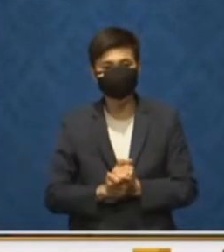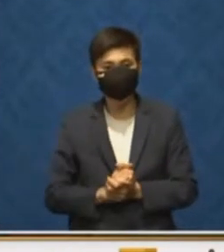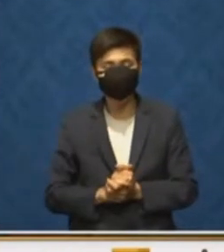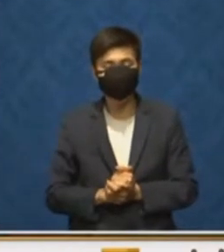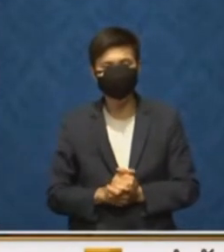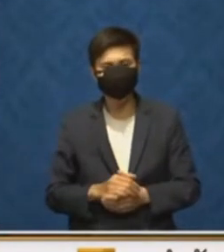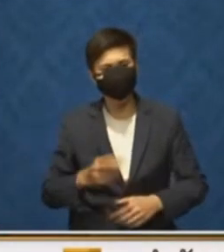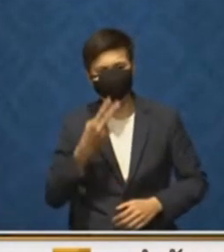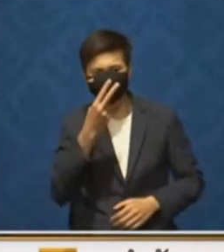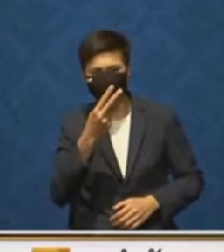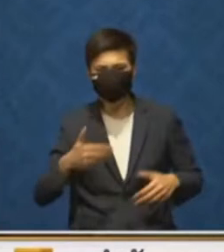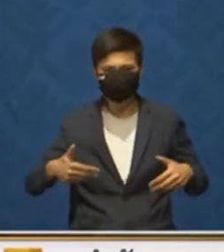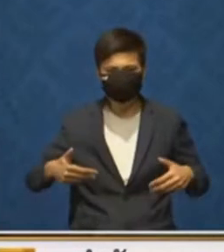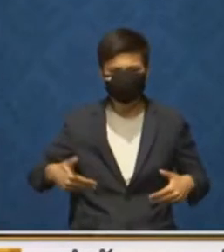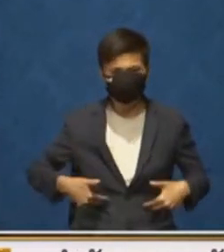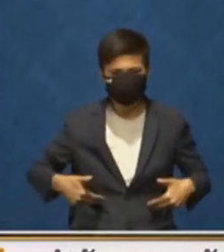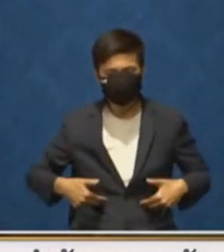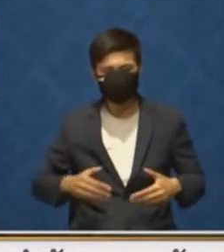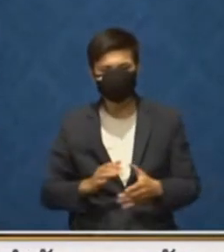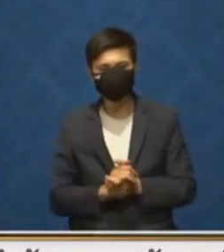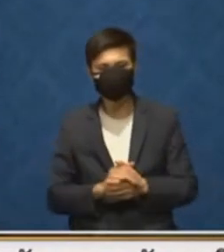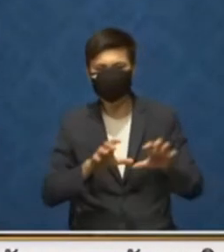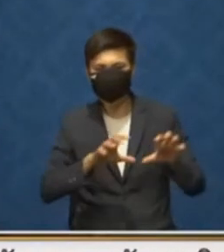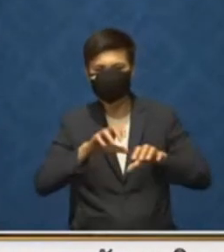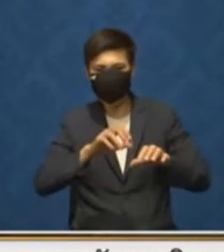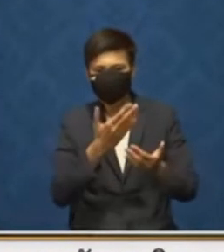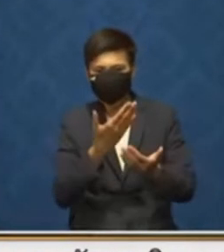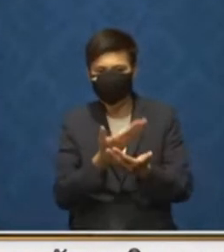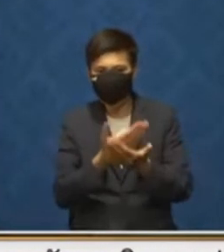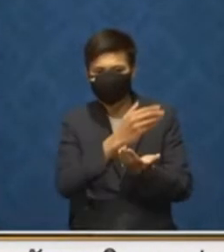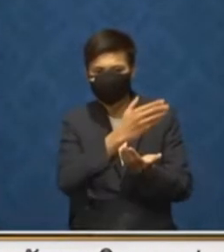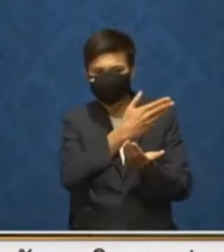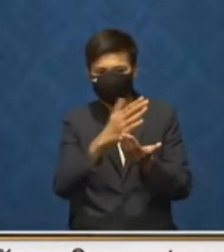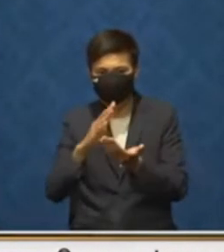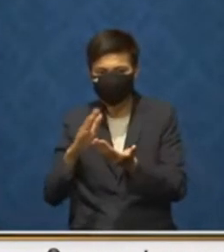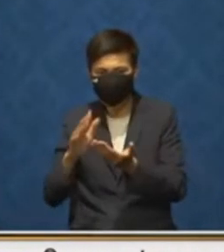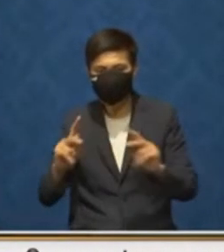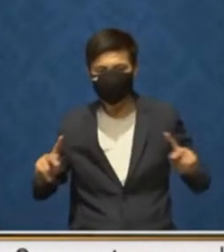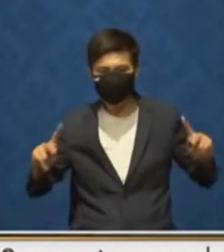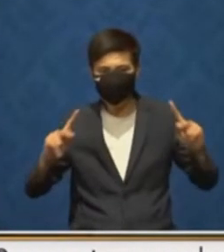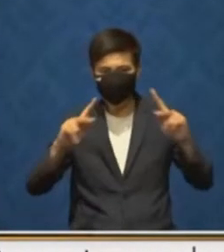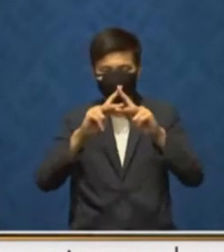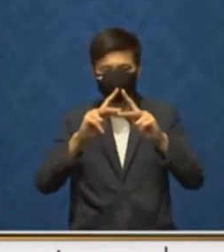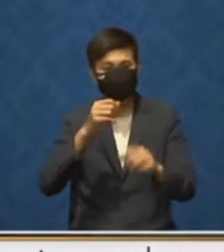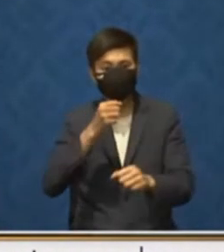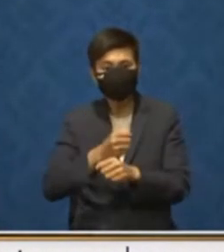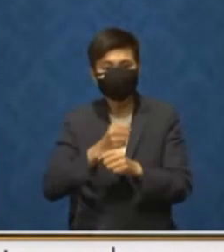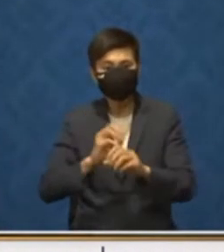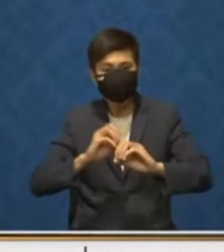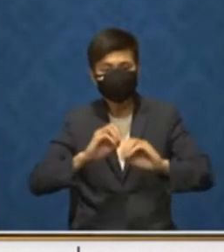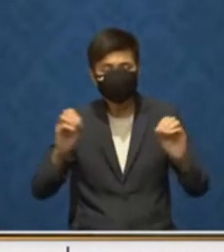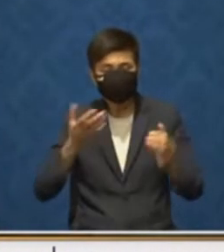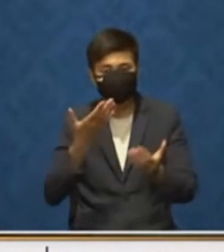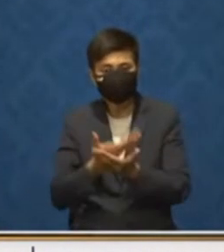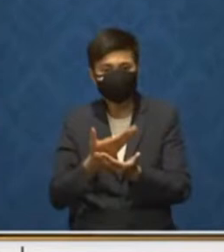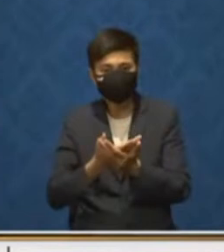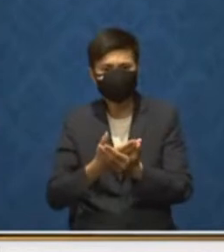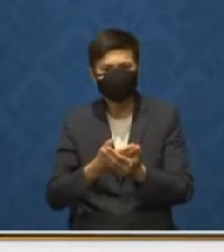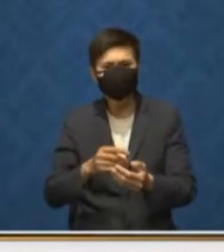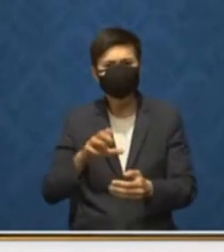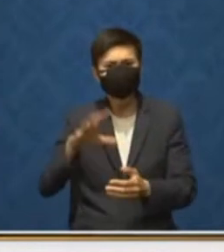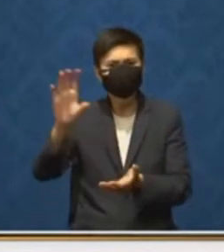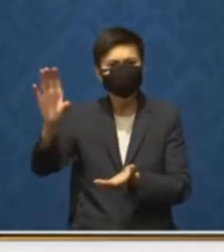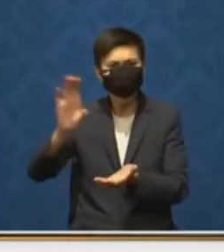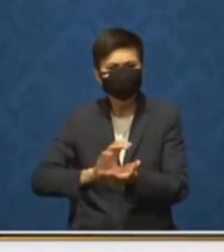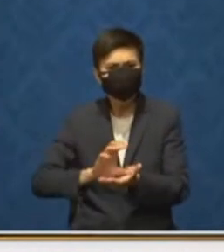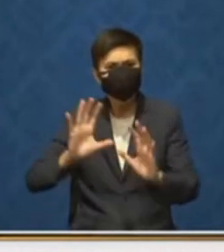เนี่ยไอ้กระทรวงที่ไม่มีงานทำไหมนะเอางบไปเยอะแยะหมดอันดับ 3แต่กระทรวง